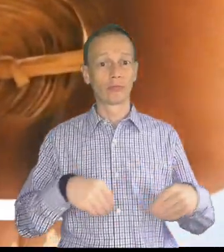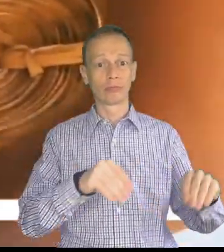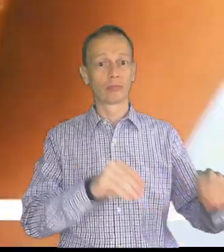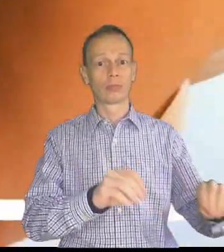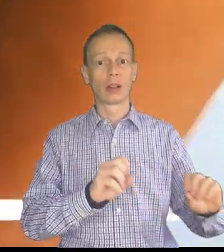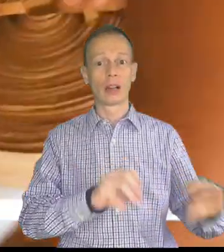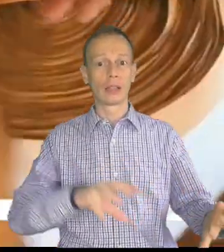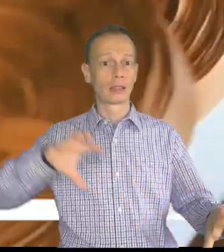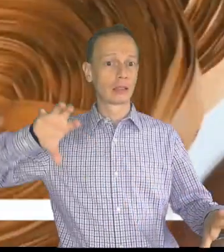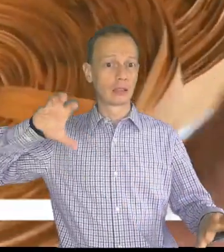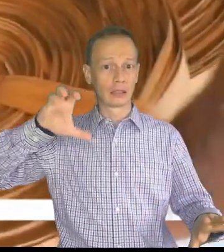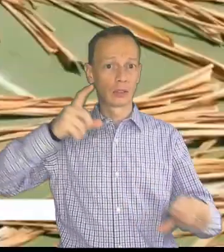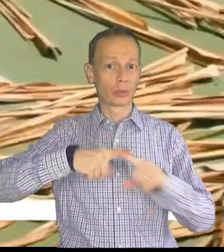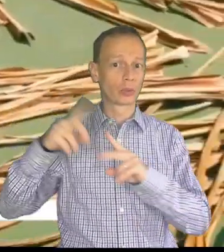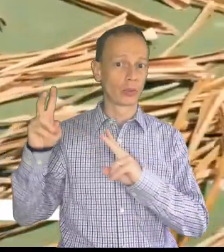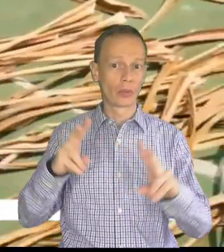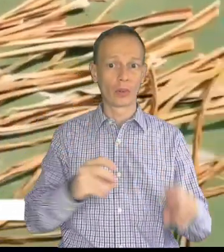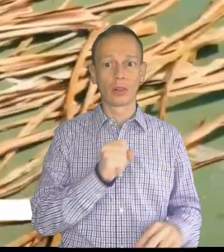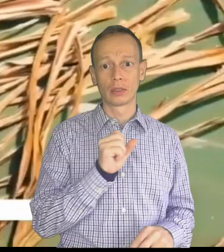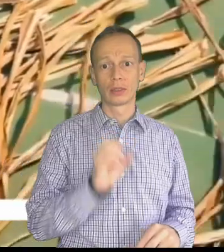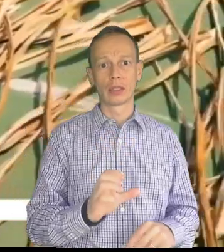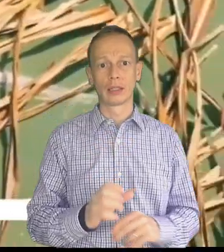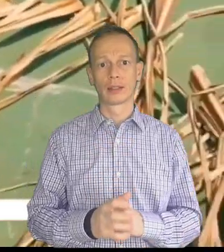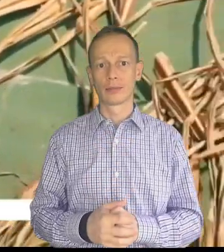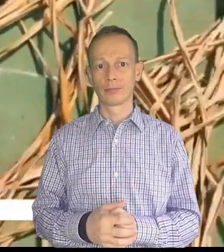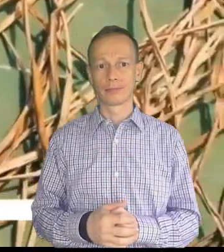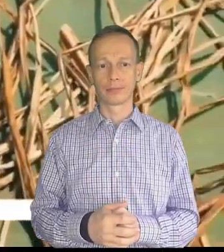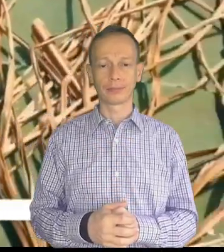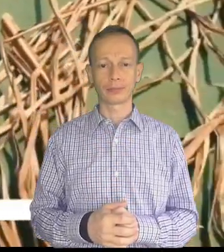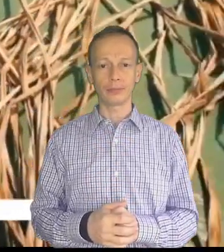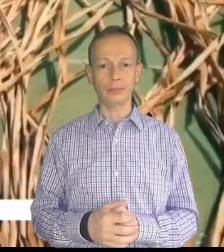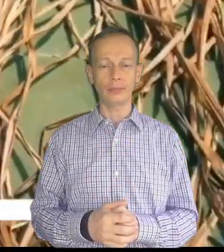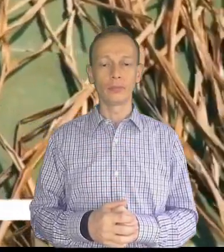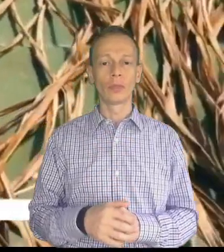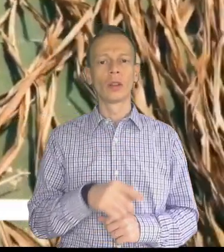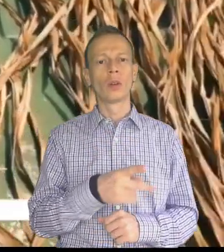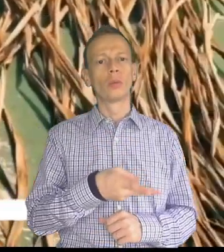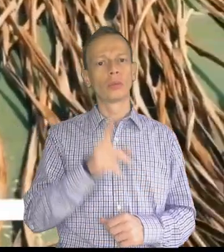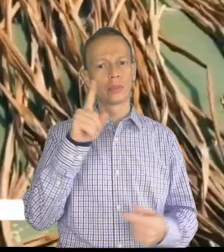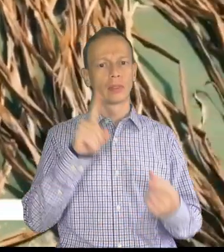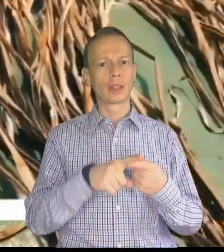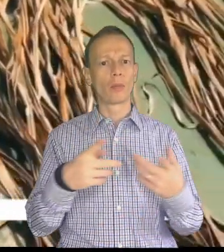Par contre, celui-là, il a juste été séché par le soleil et le vent.